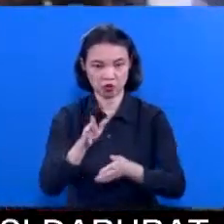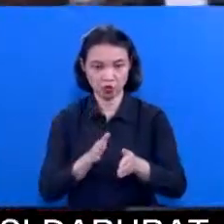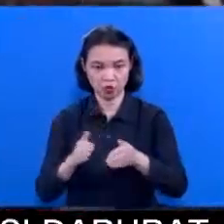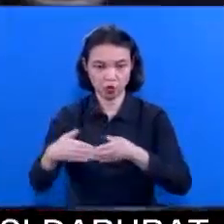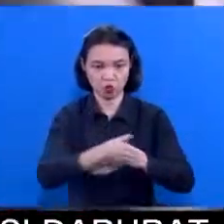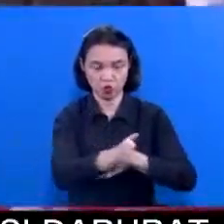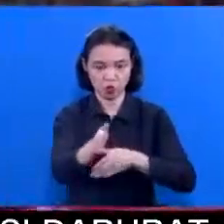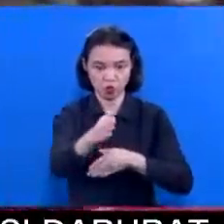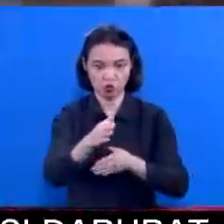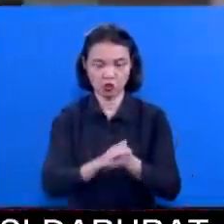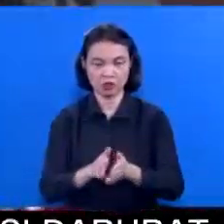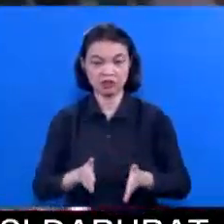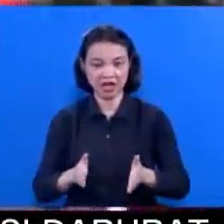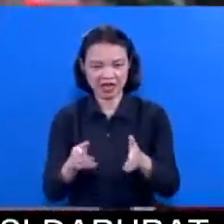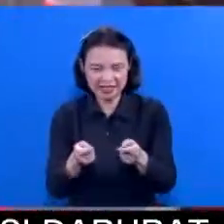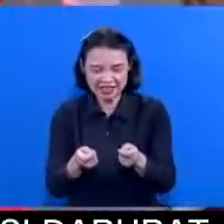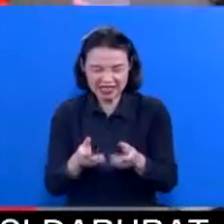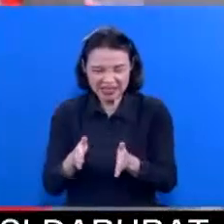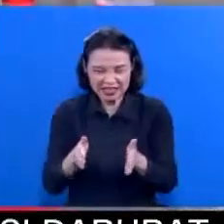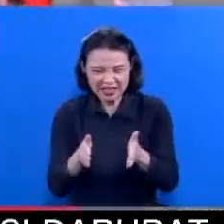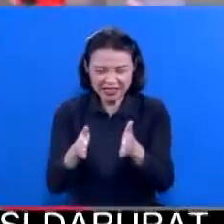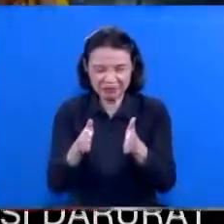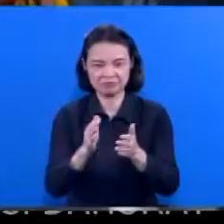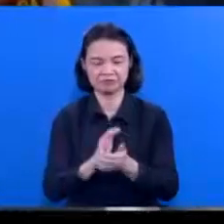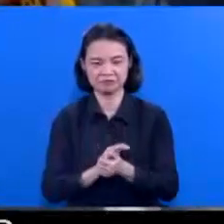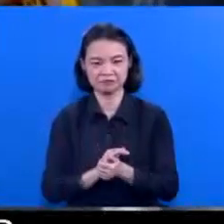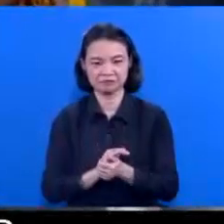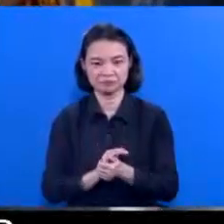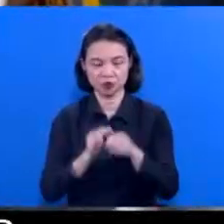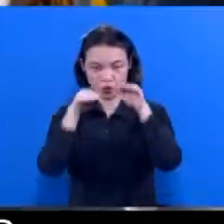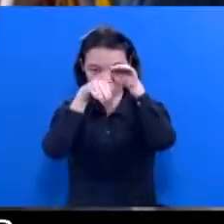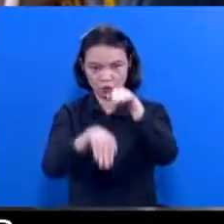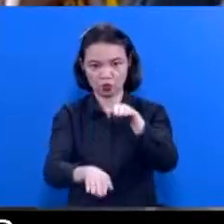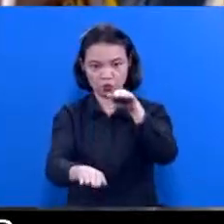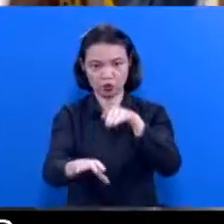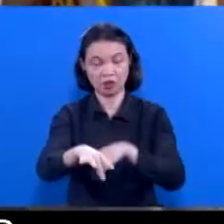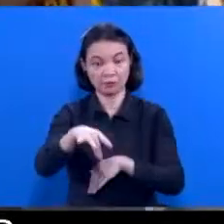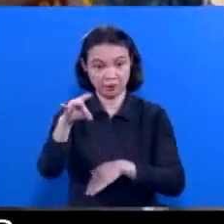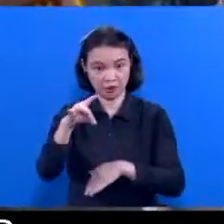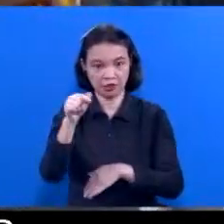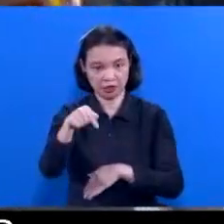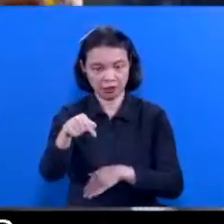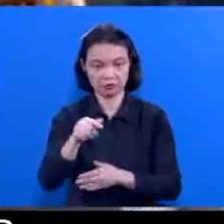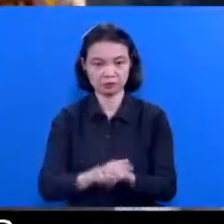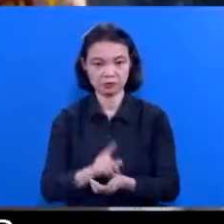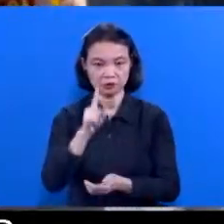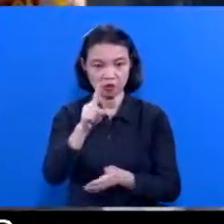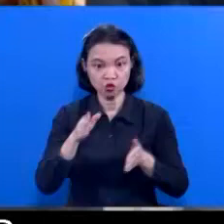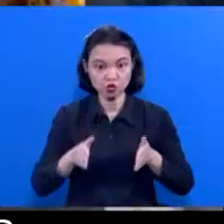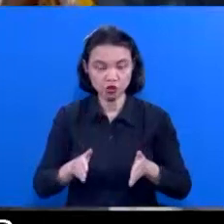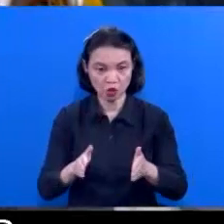dari jalur tikus. Titik Mampang ini dipilih karena memang ini adalah salah satu